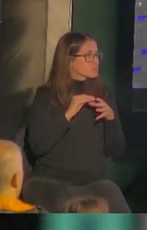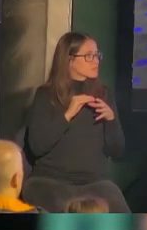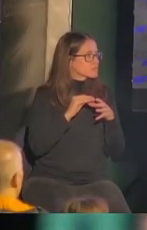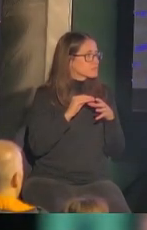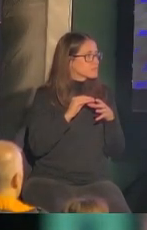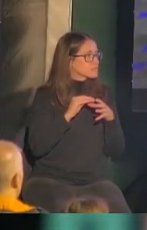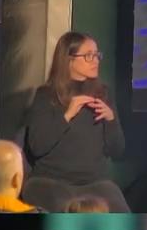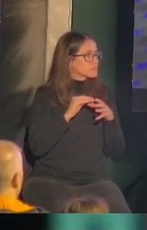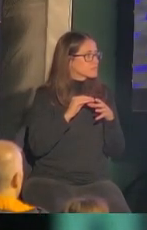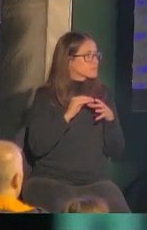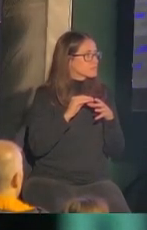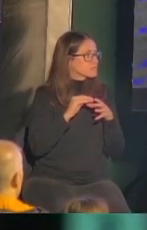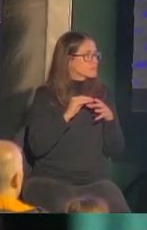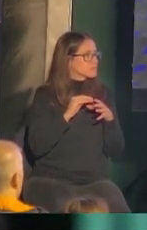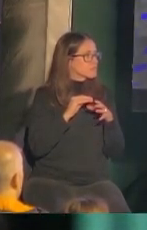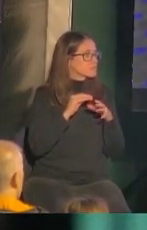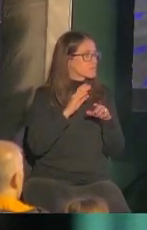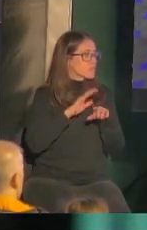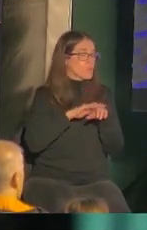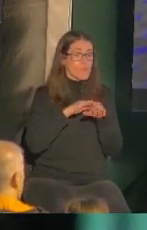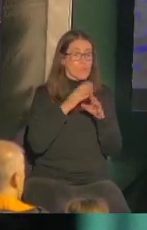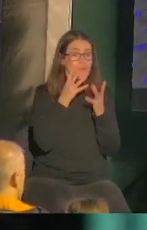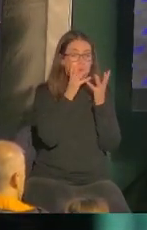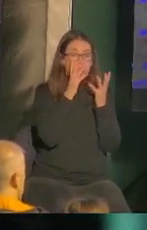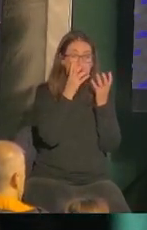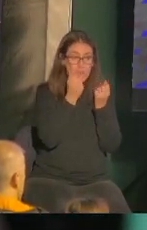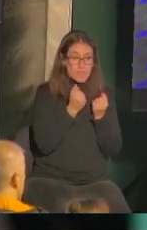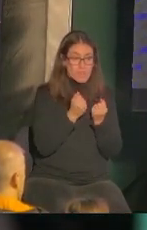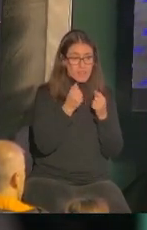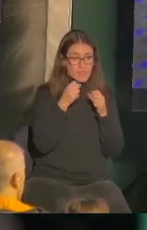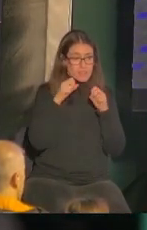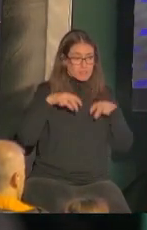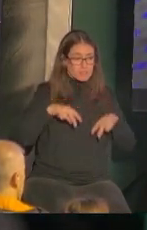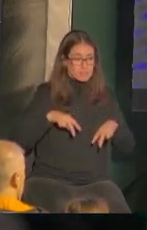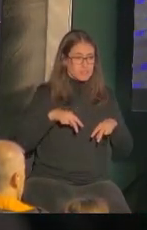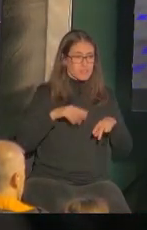o sigui, no s'absorbeixi per la humitat i quedi